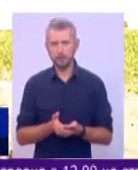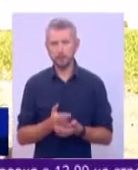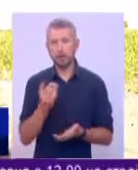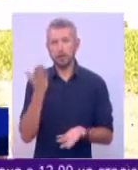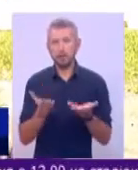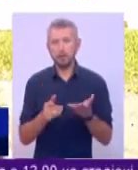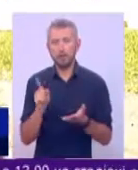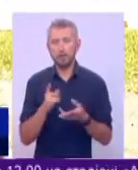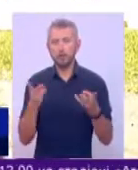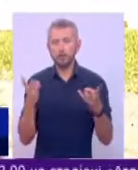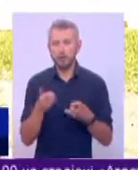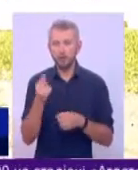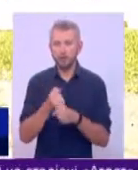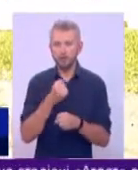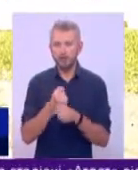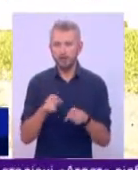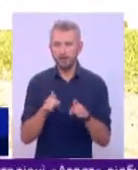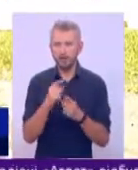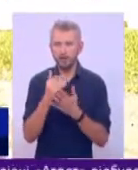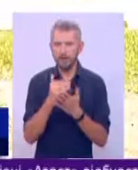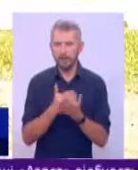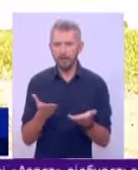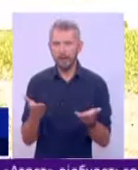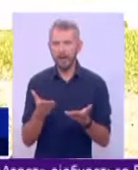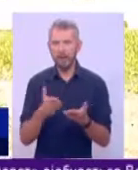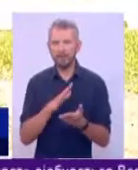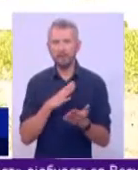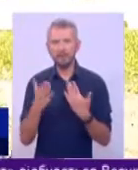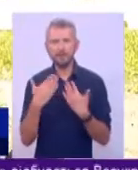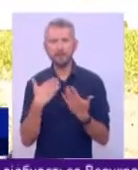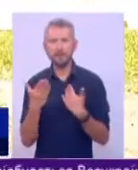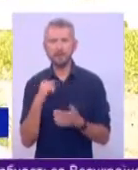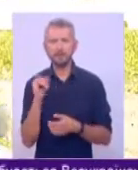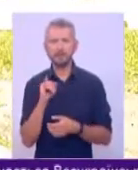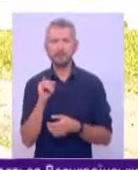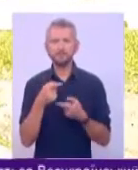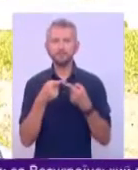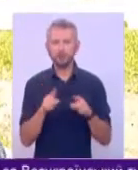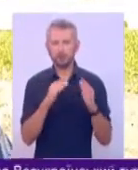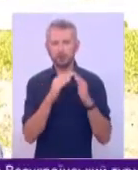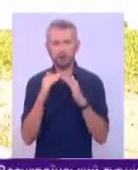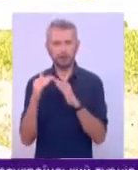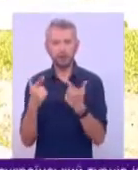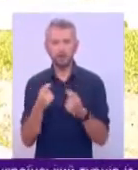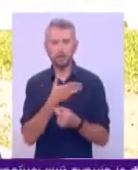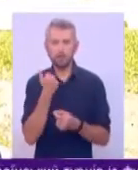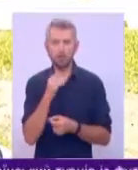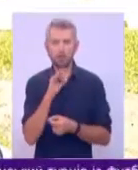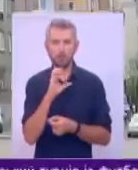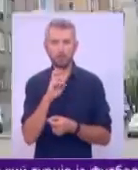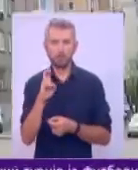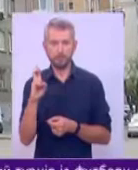ймовірно, що треба розробляти такі програми, які стосувалися і інших будинків, де немає